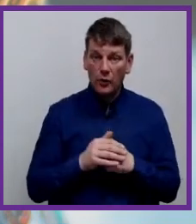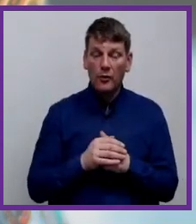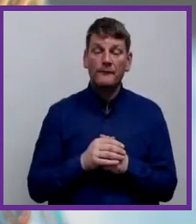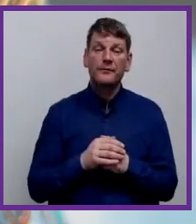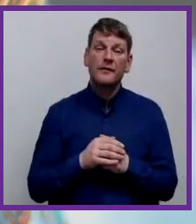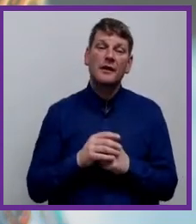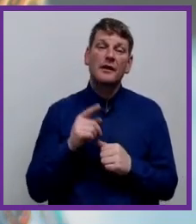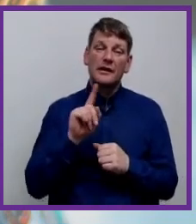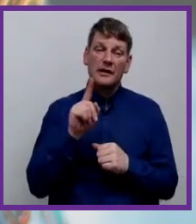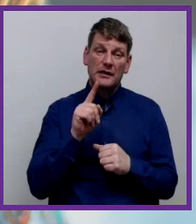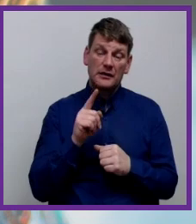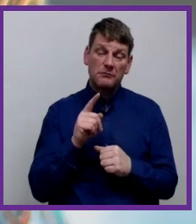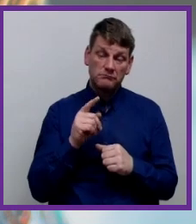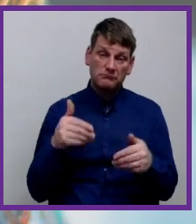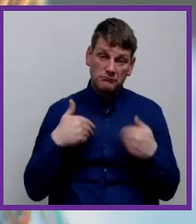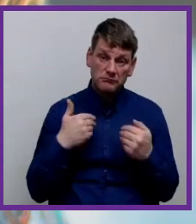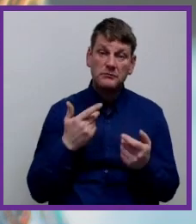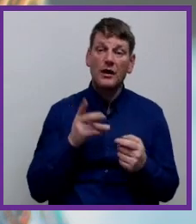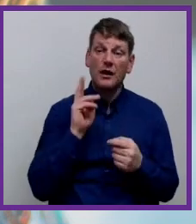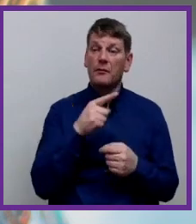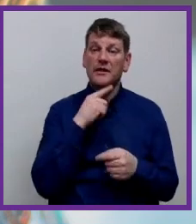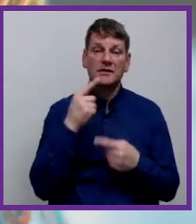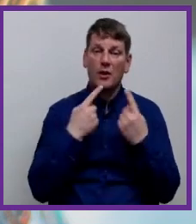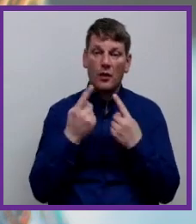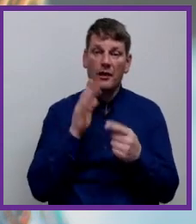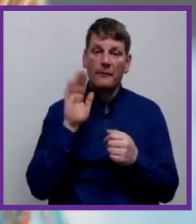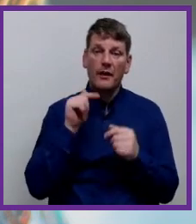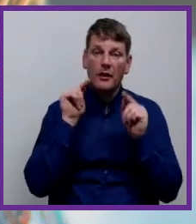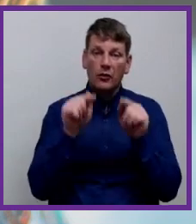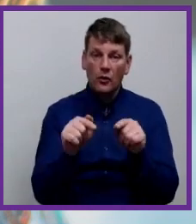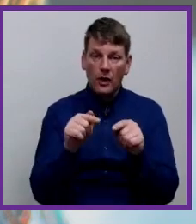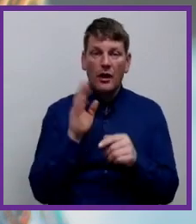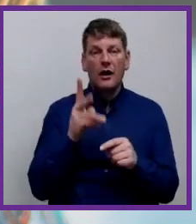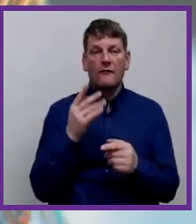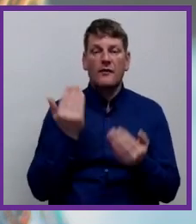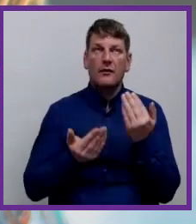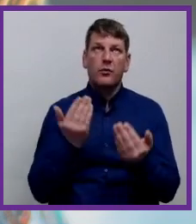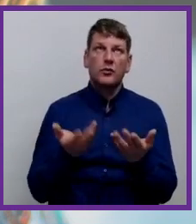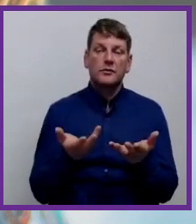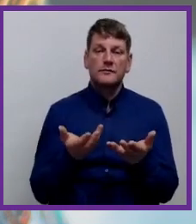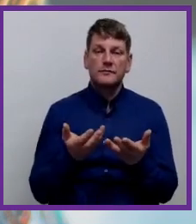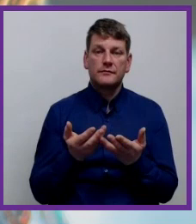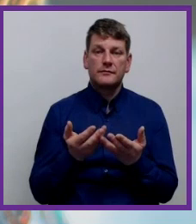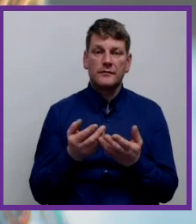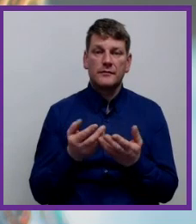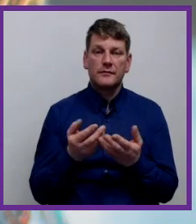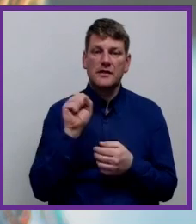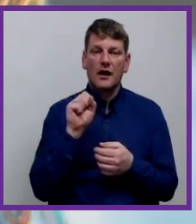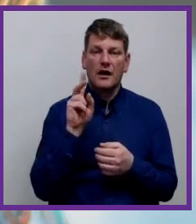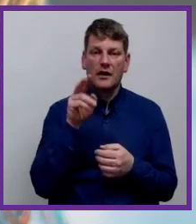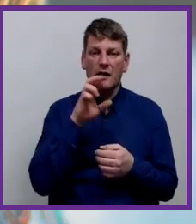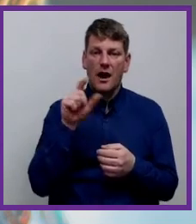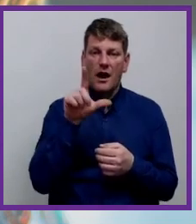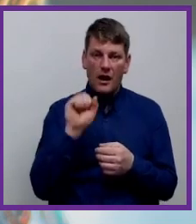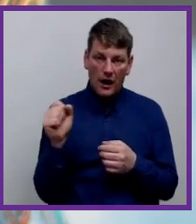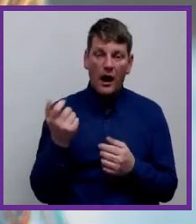ir aizkustinoši, ka neviens nepadomē, ka mēs nerunājam par to, ka varbūt, teiksim, sakrālā glezniecība aizskar mans